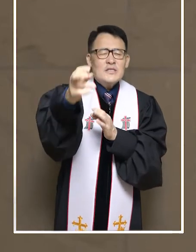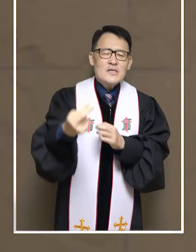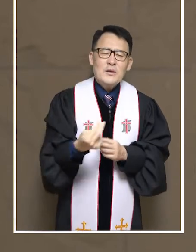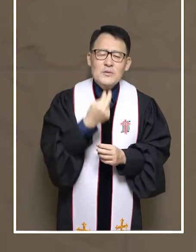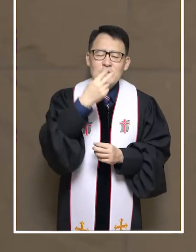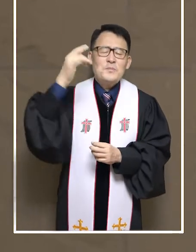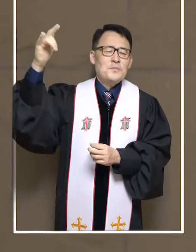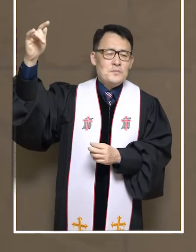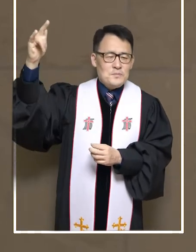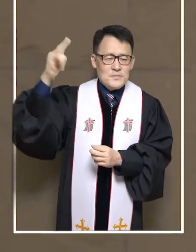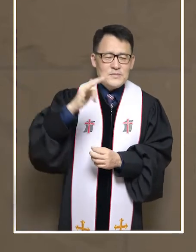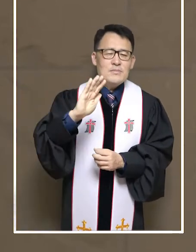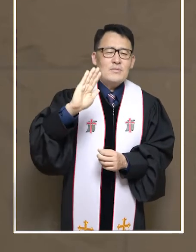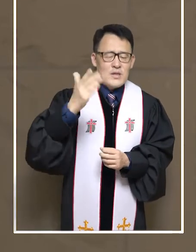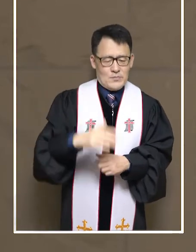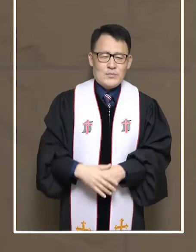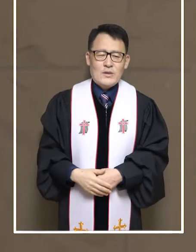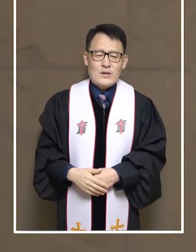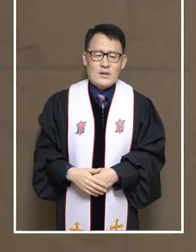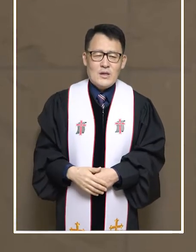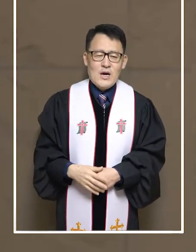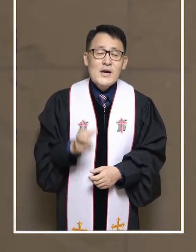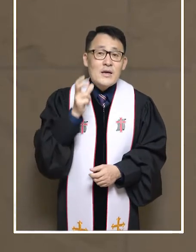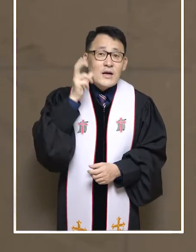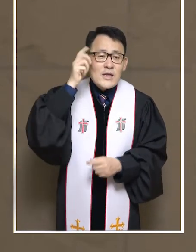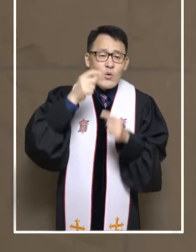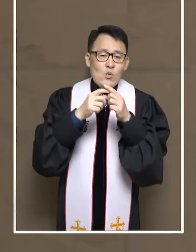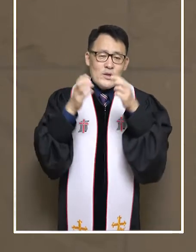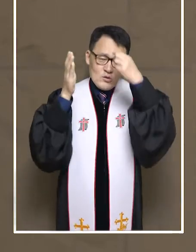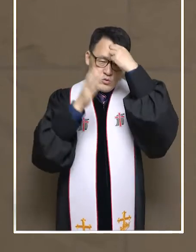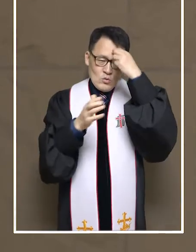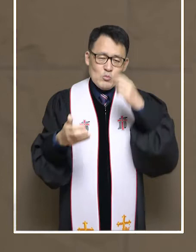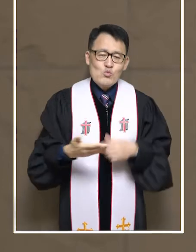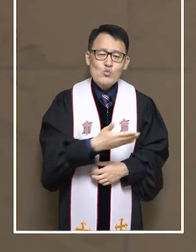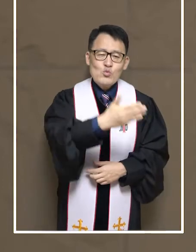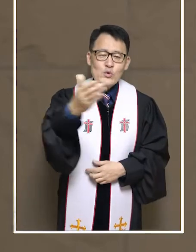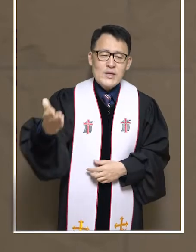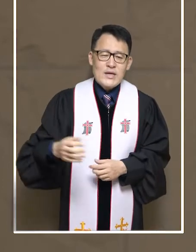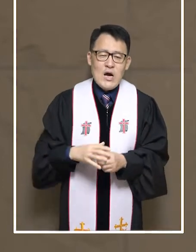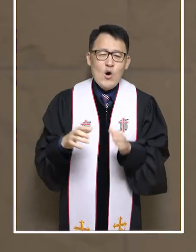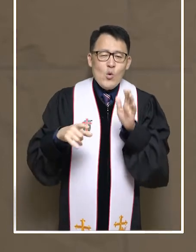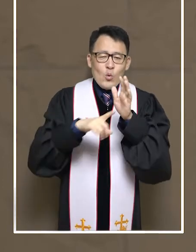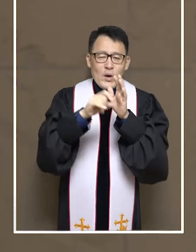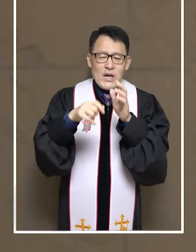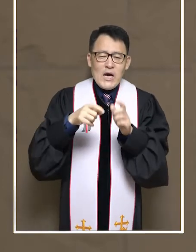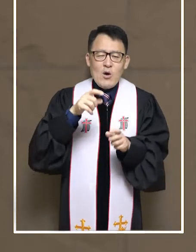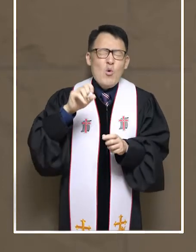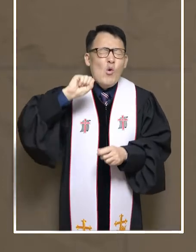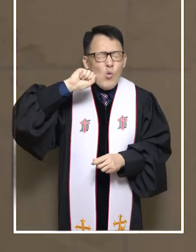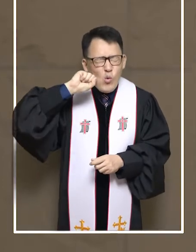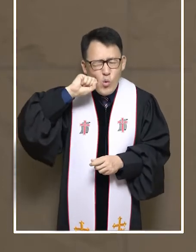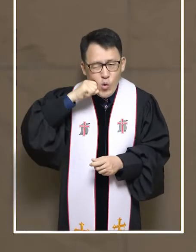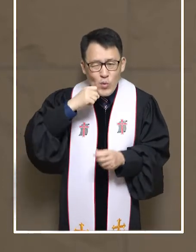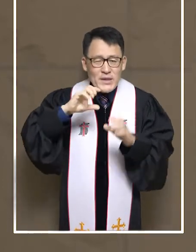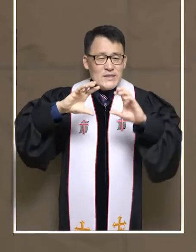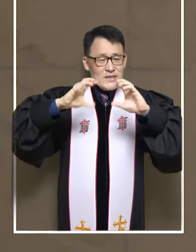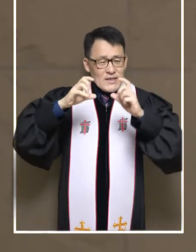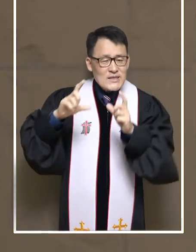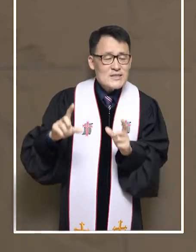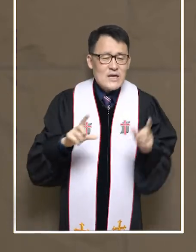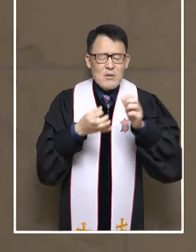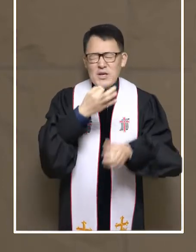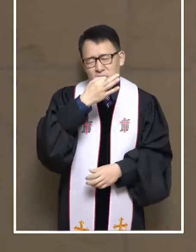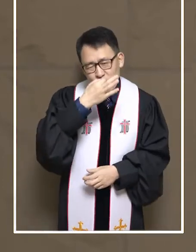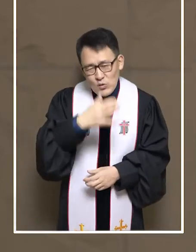영생의 빛이기 때문입니다. 영락교회 성도 여러분, 우리가 비록 코로나라고 하는 어려움으로